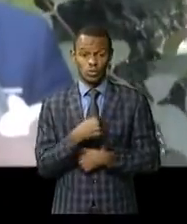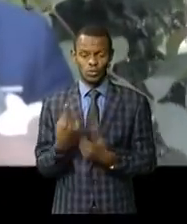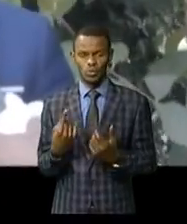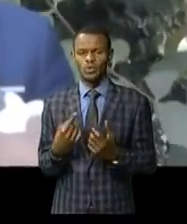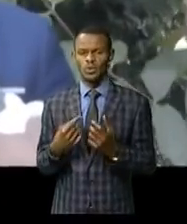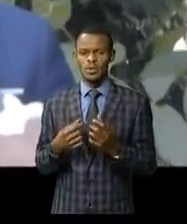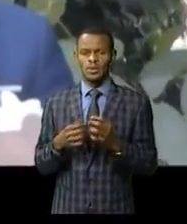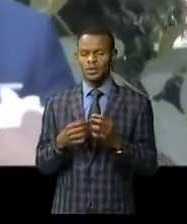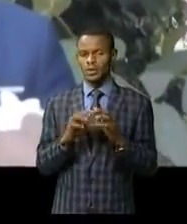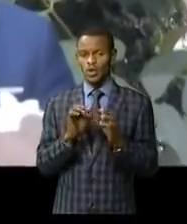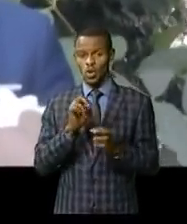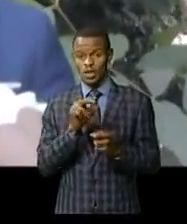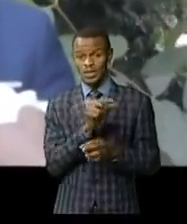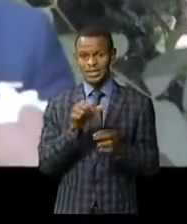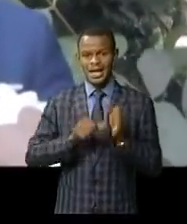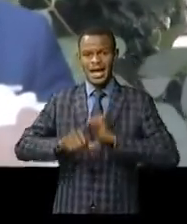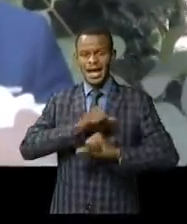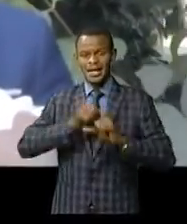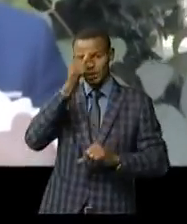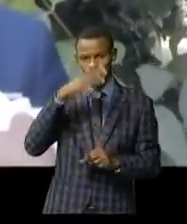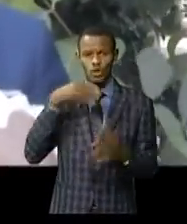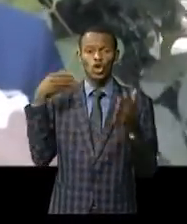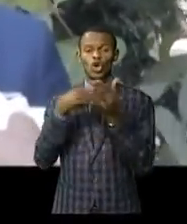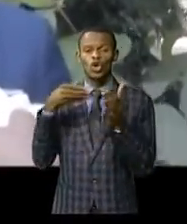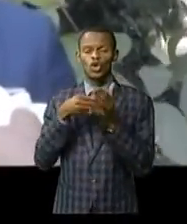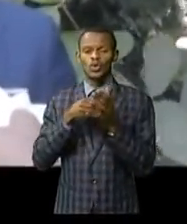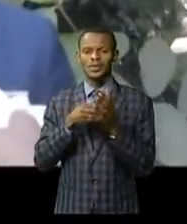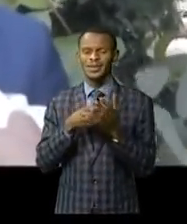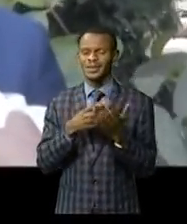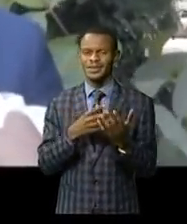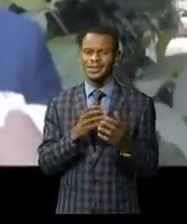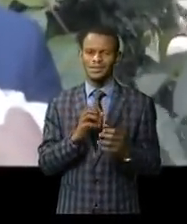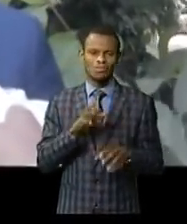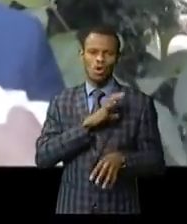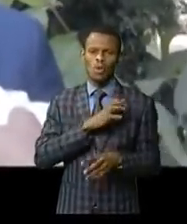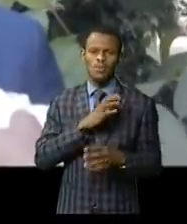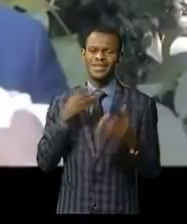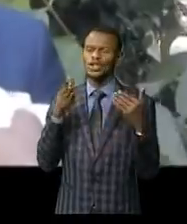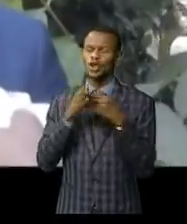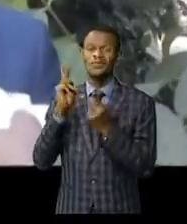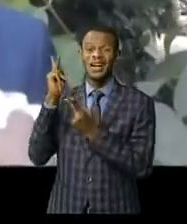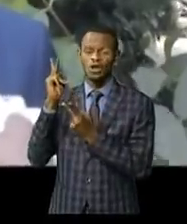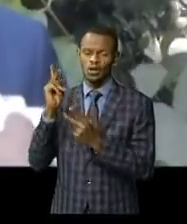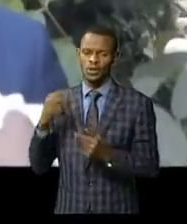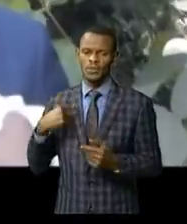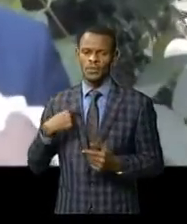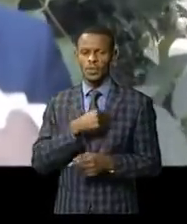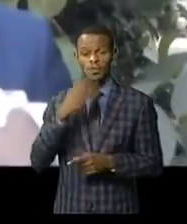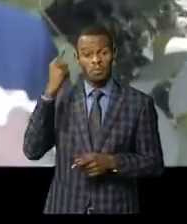qu'Action citoyenne contre les antivaleurs, nous pensons que le cahier de charge de la population doit être respecté. Nous pensons